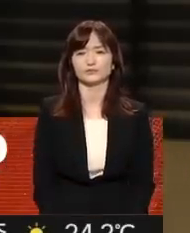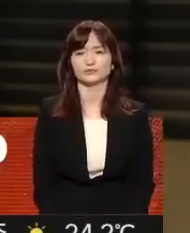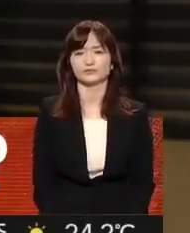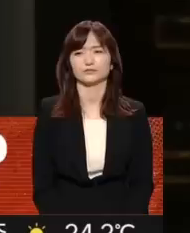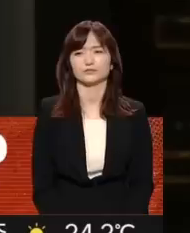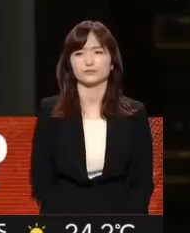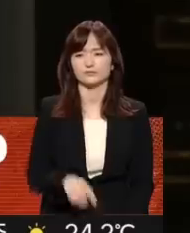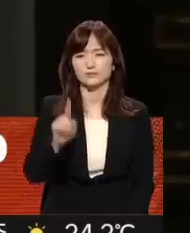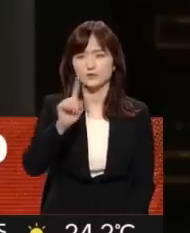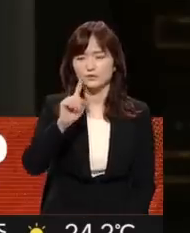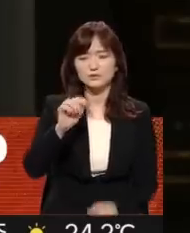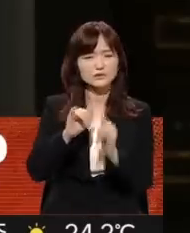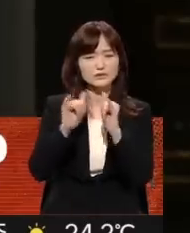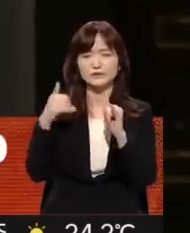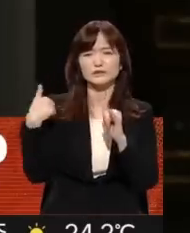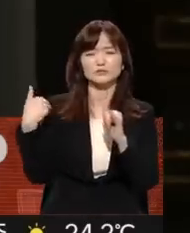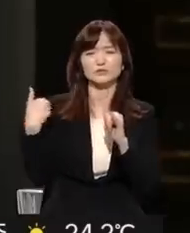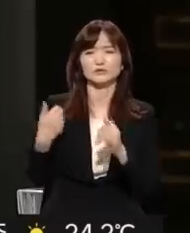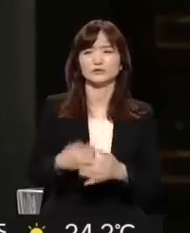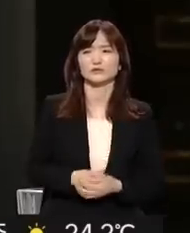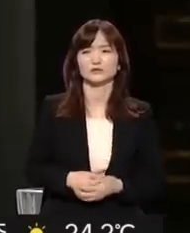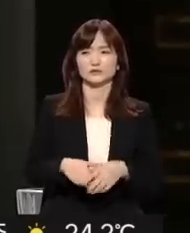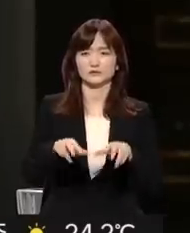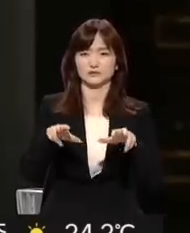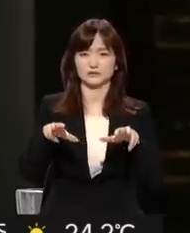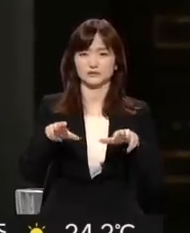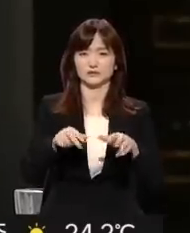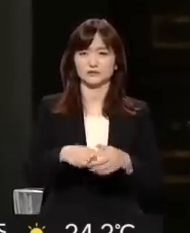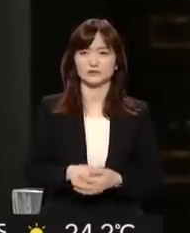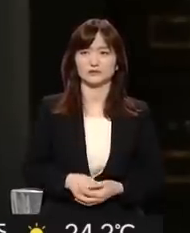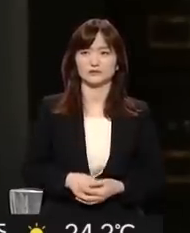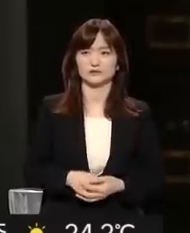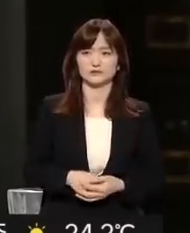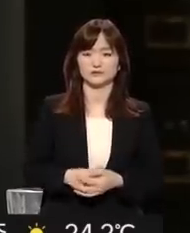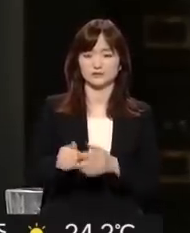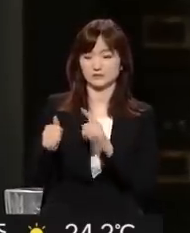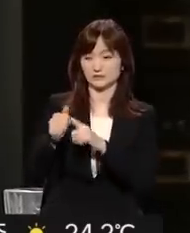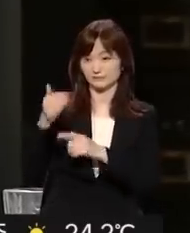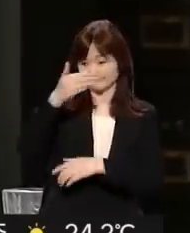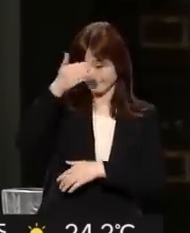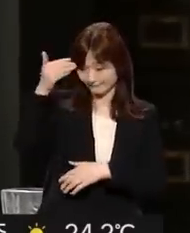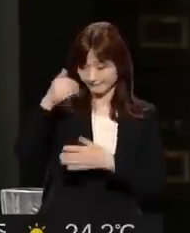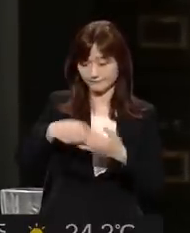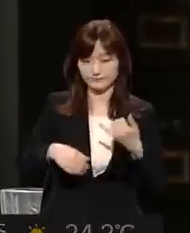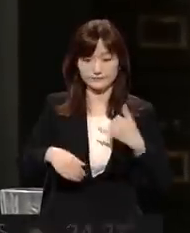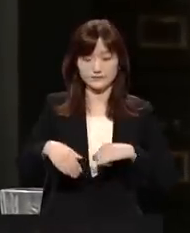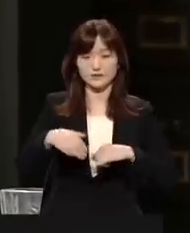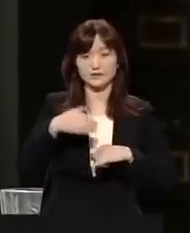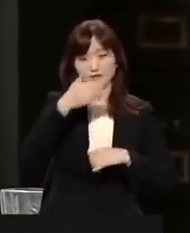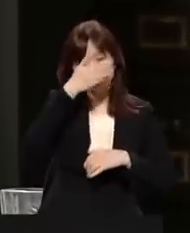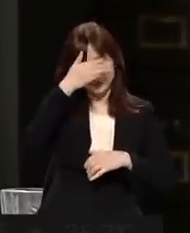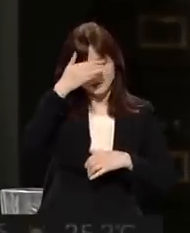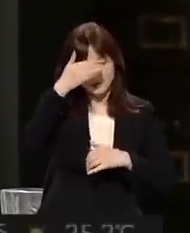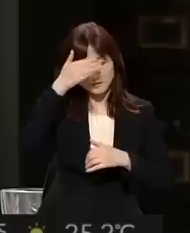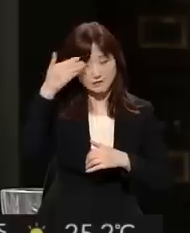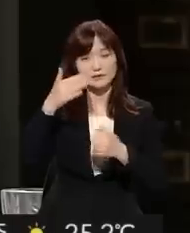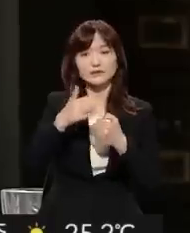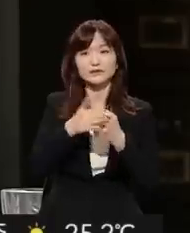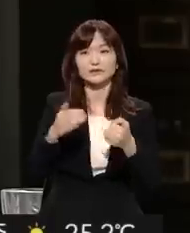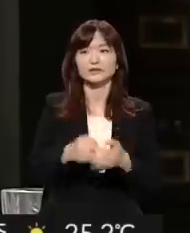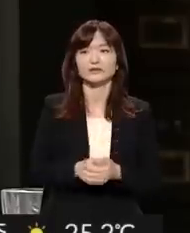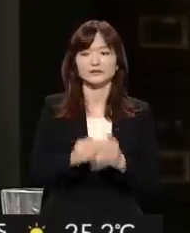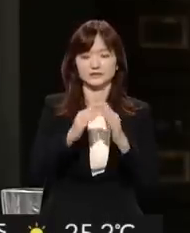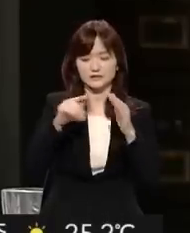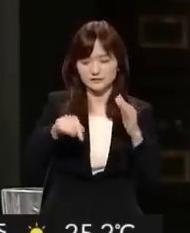어떤 자인지는 모르겠습니다만 지금이야 지가 젊고 뭐 아이들 어리고 하니까 그 집안에서는